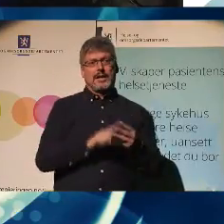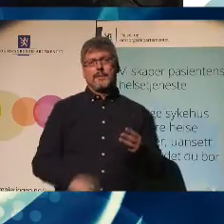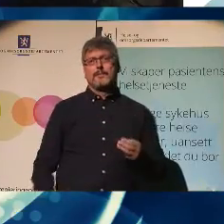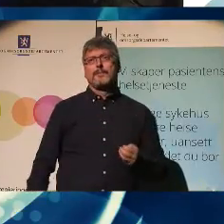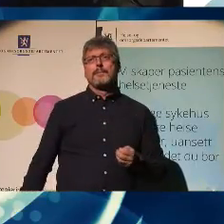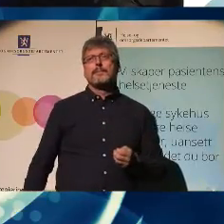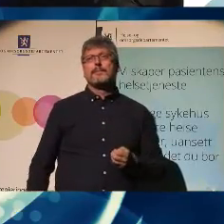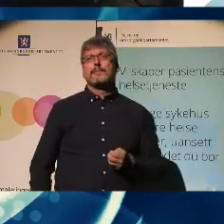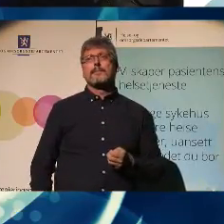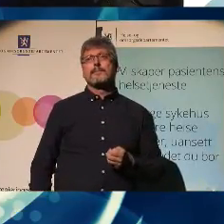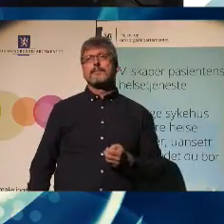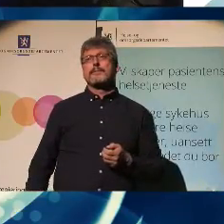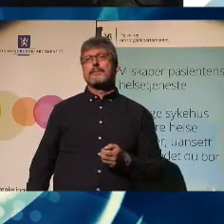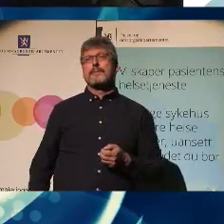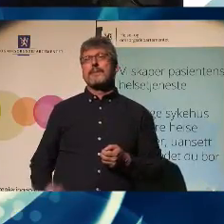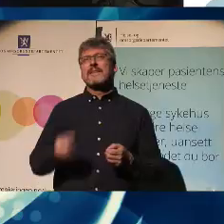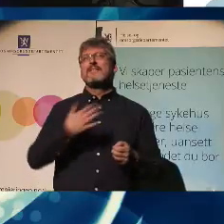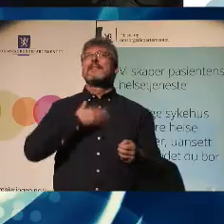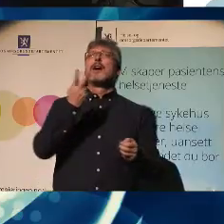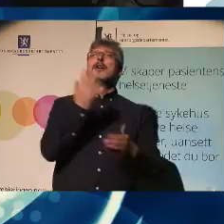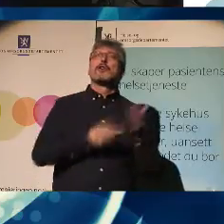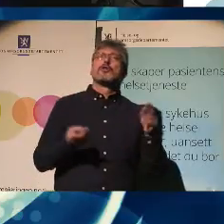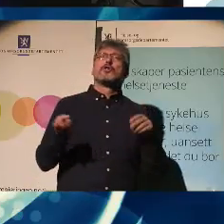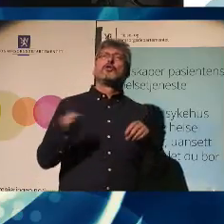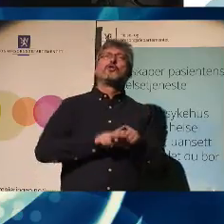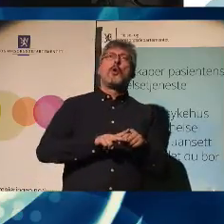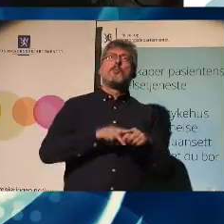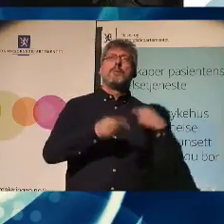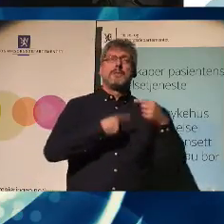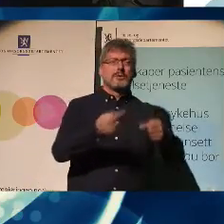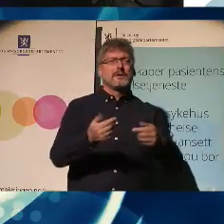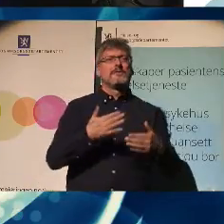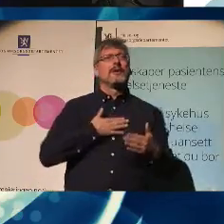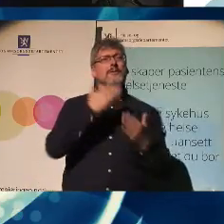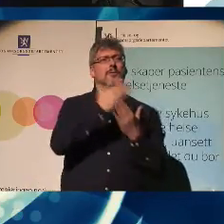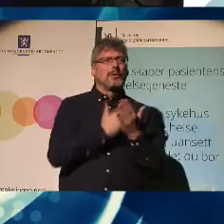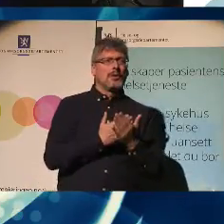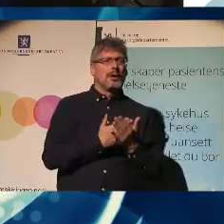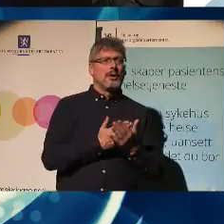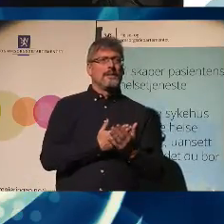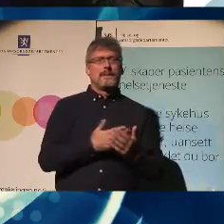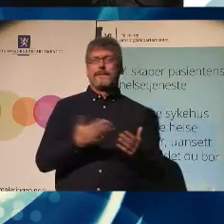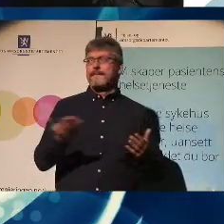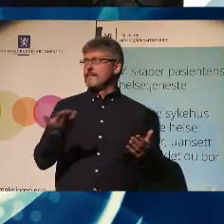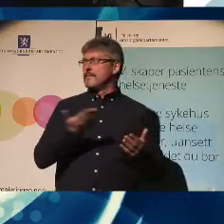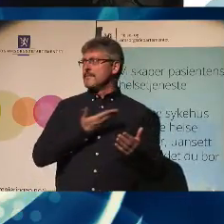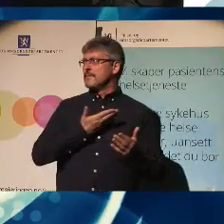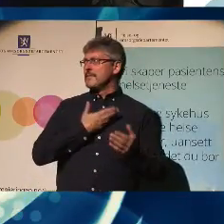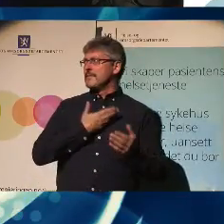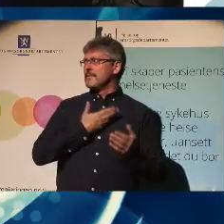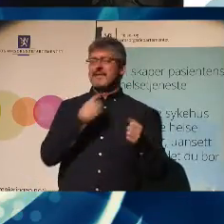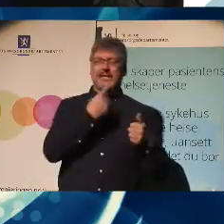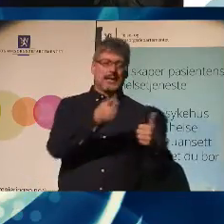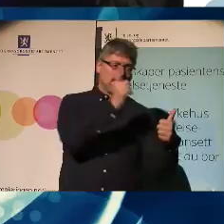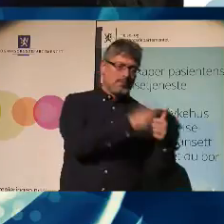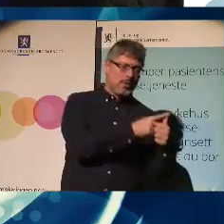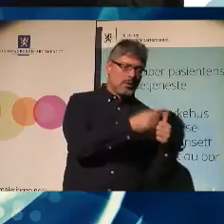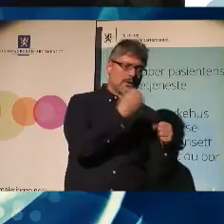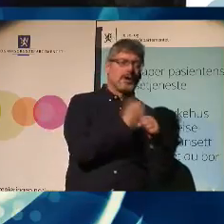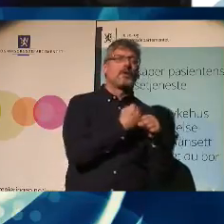Vi har en slags dobbelt prosess. Vi har rigget et program som ganske komplekst. Vi sier at vi både skal jobbe med